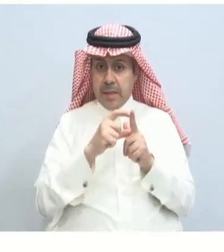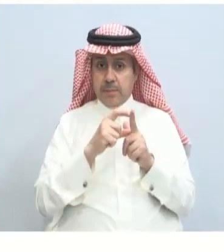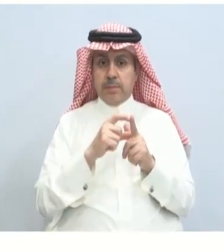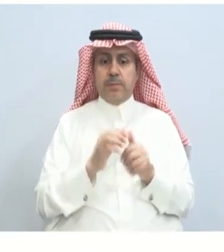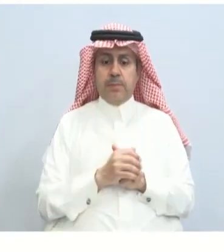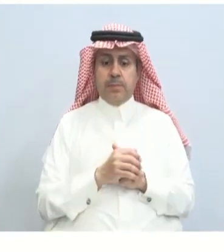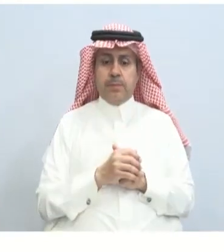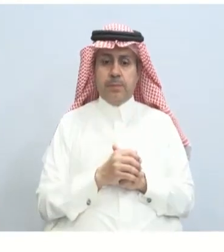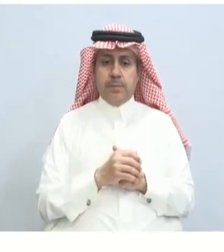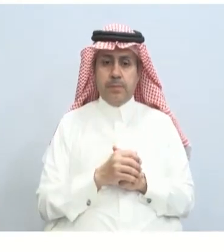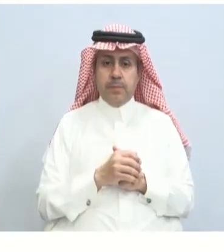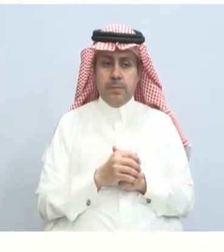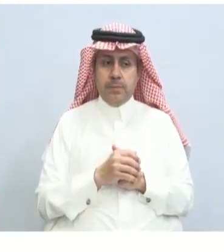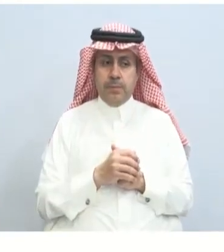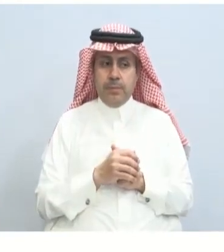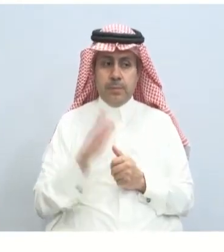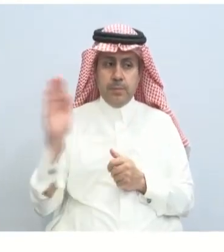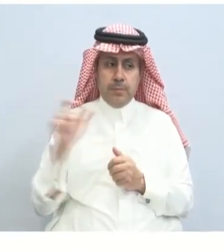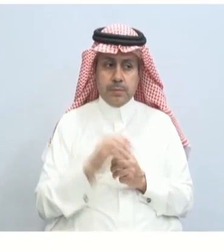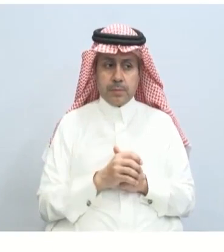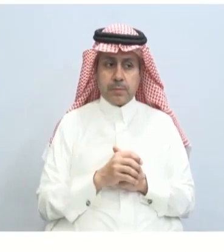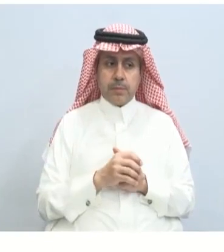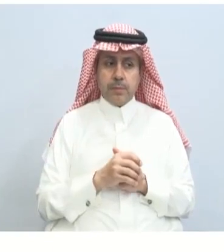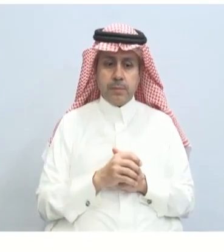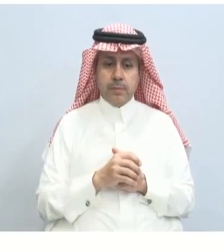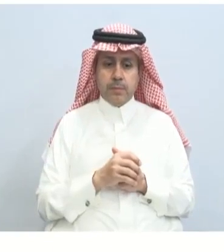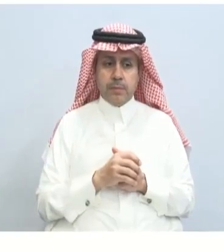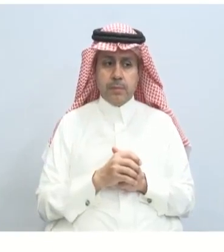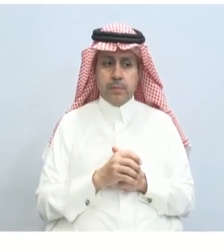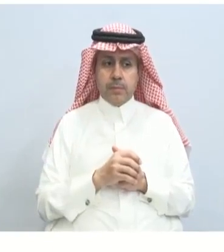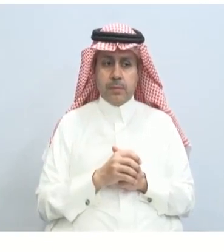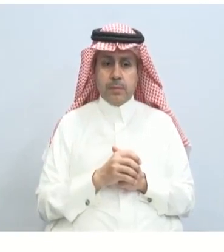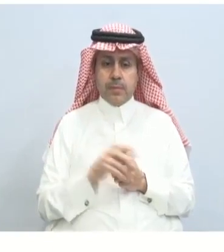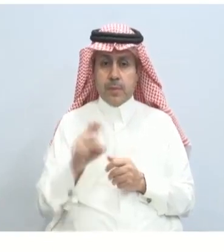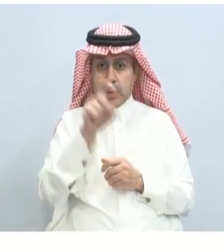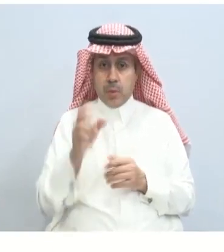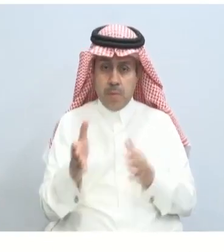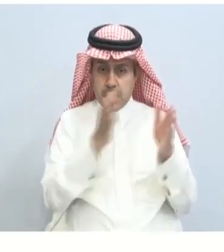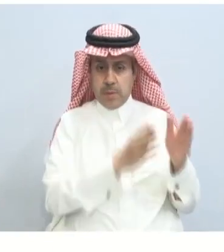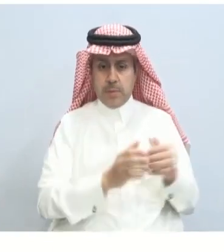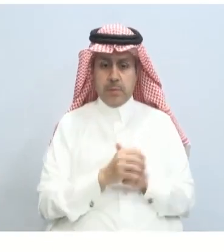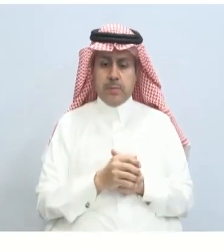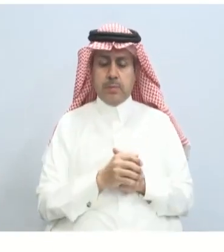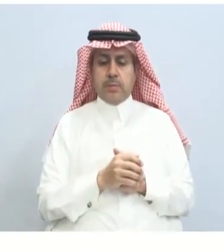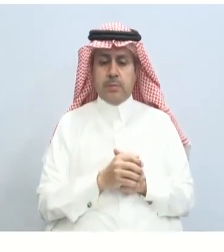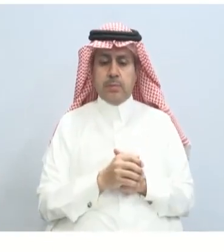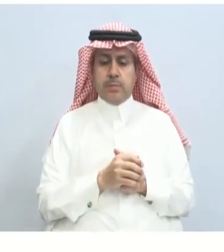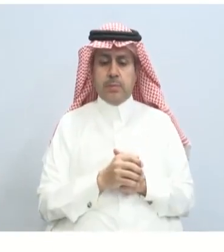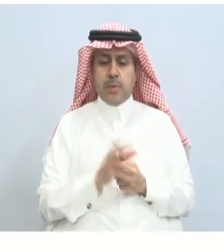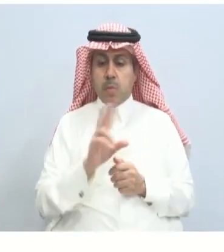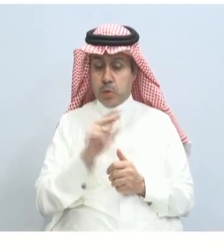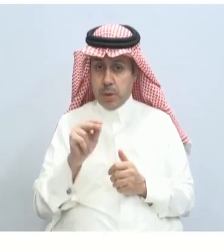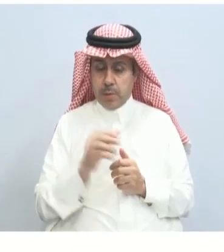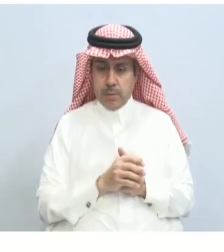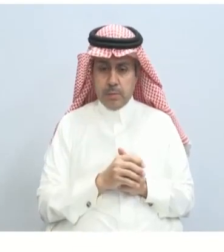فقط اقلب الساين بهذا الشكل نشوف سؤال بعده الان طلب اعطاني متطابقه او